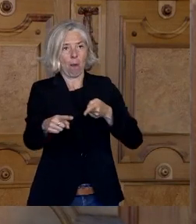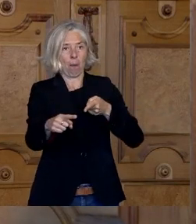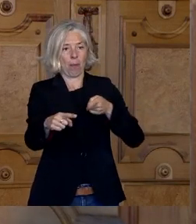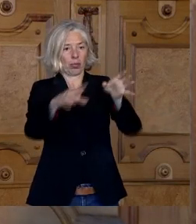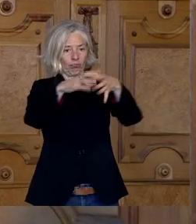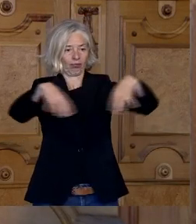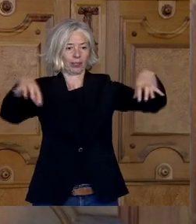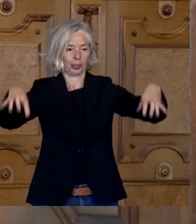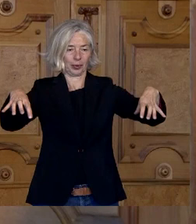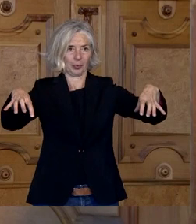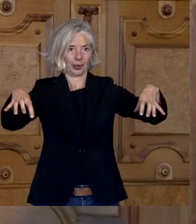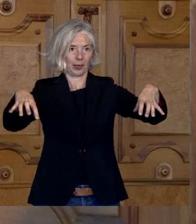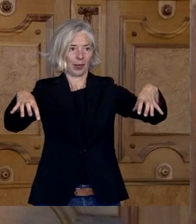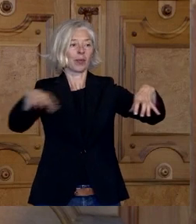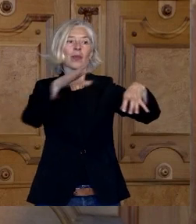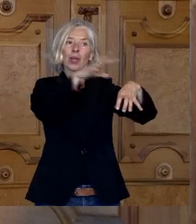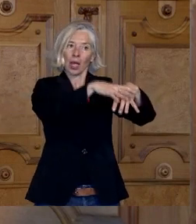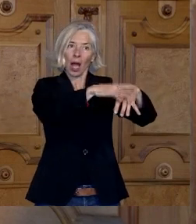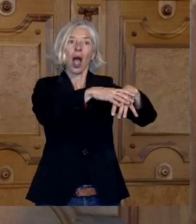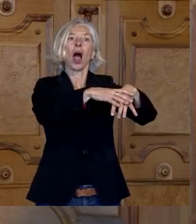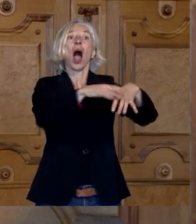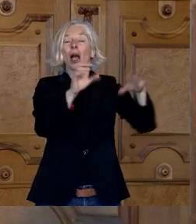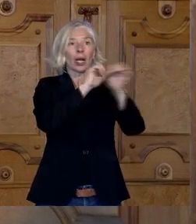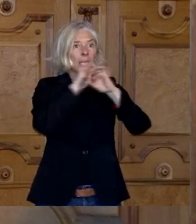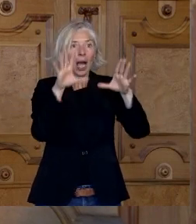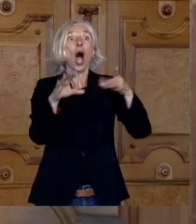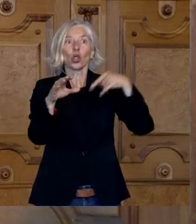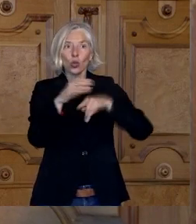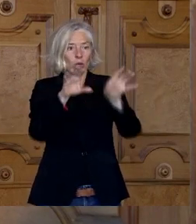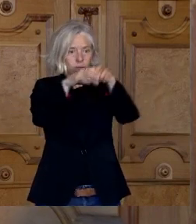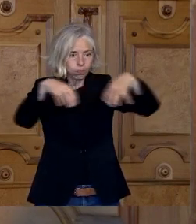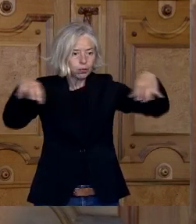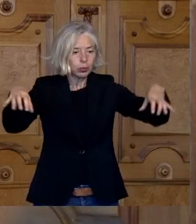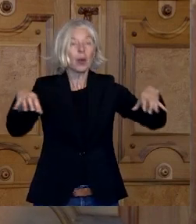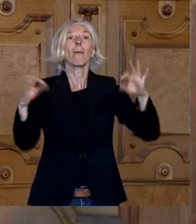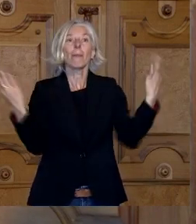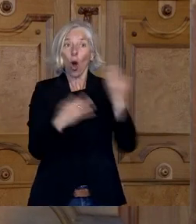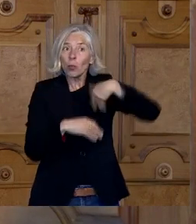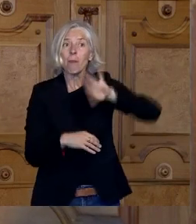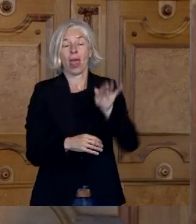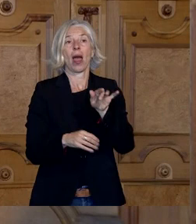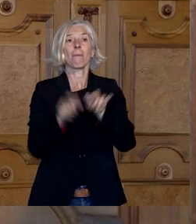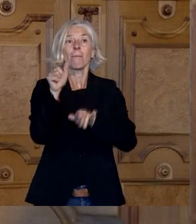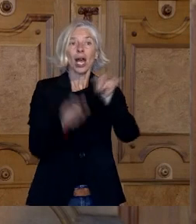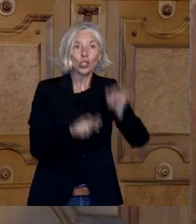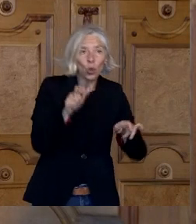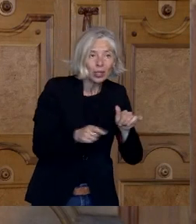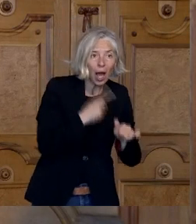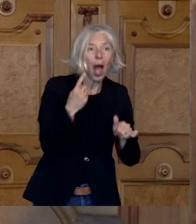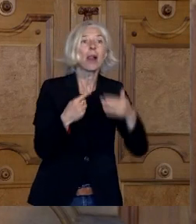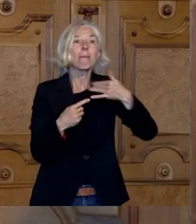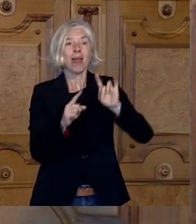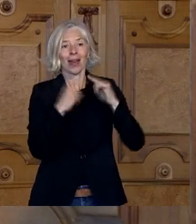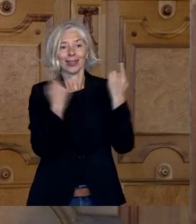dass wir weiteres Personal und weitere Räumlichkeiten brauchen und ein rollierendes System, weil ja nicht